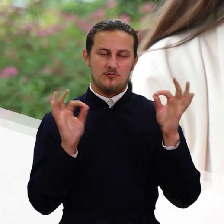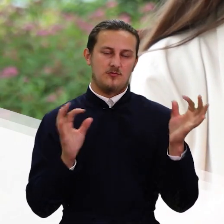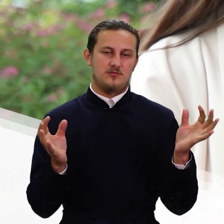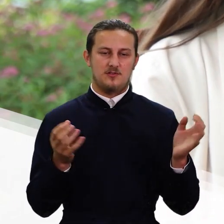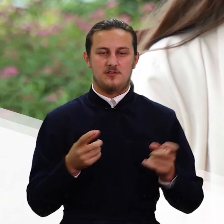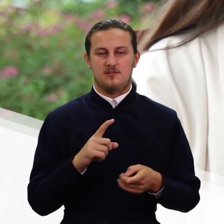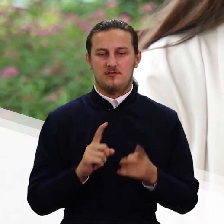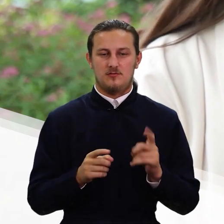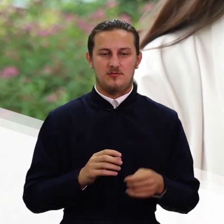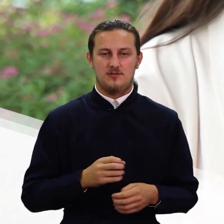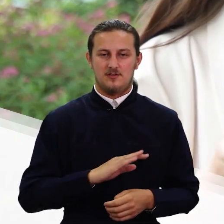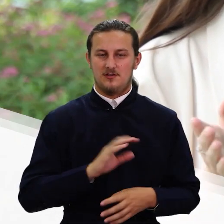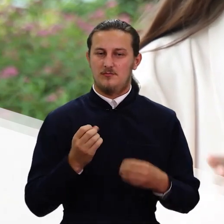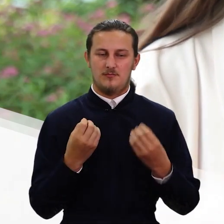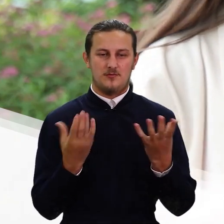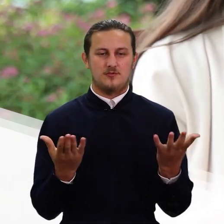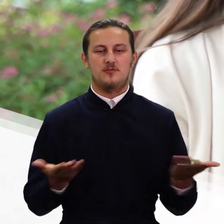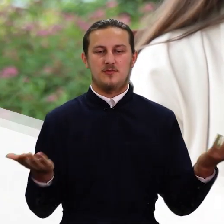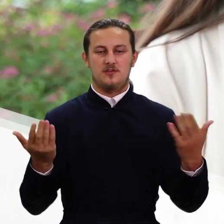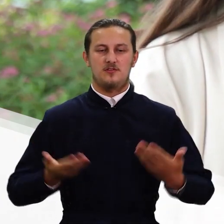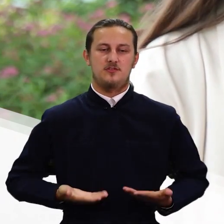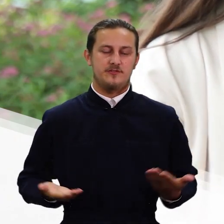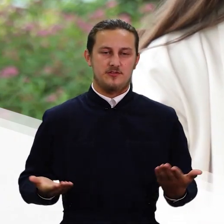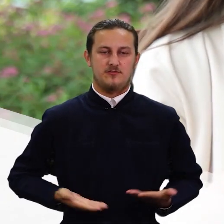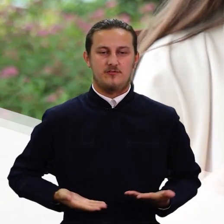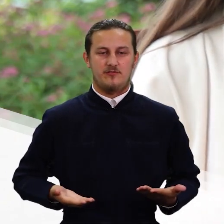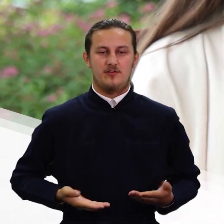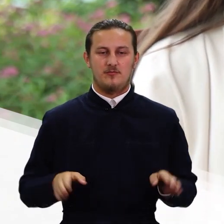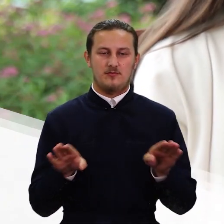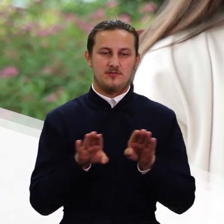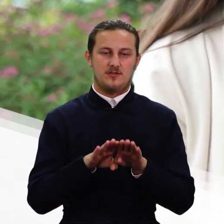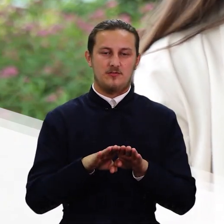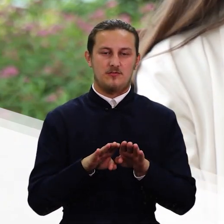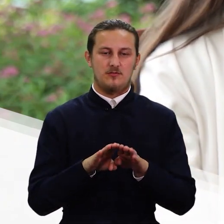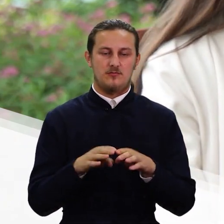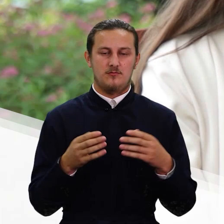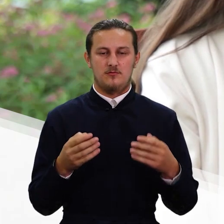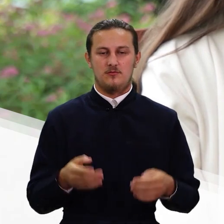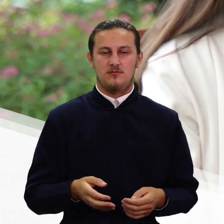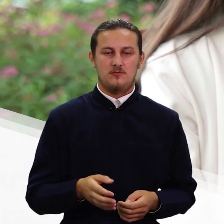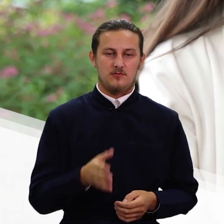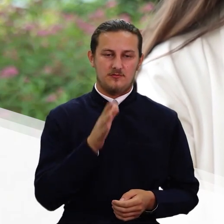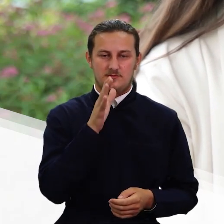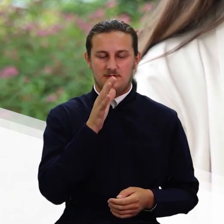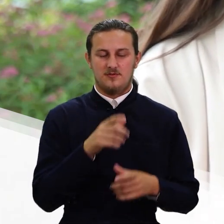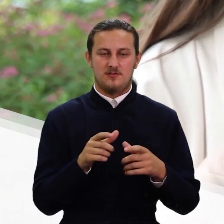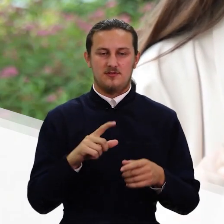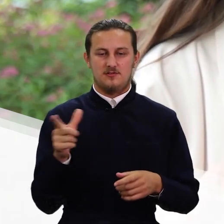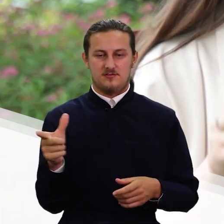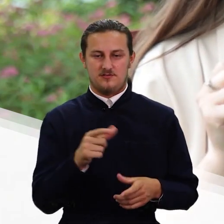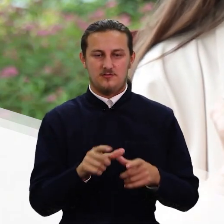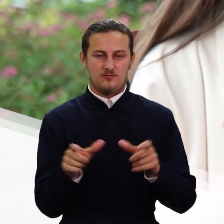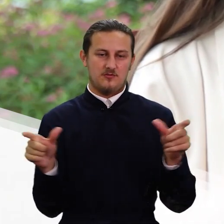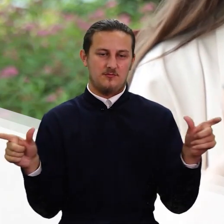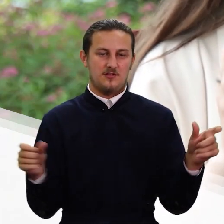так аж незвично. Ми іноді собі живемо в такому просторі людей і ніколи не задумуємось, що є інший